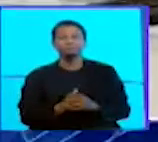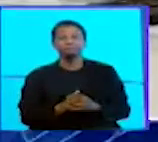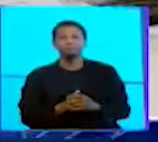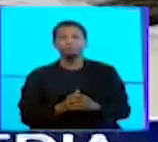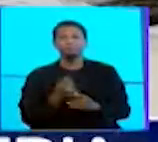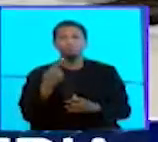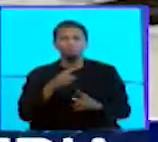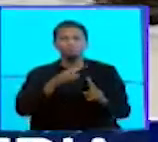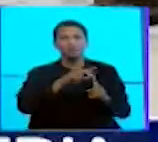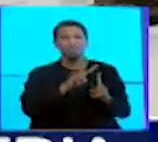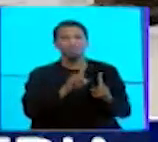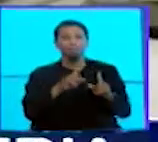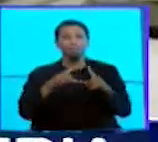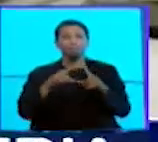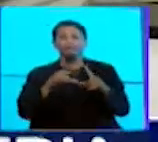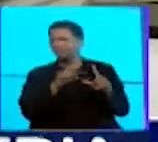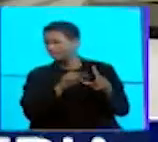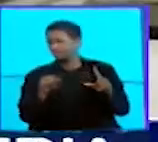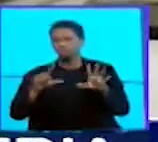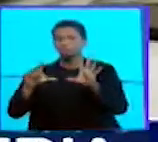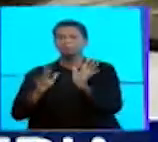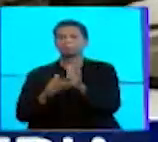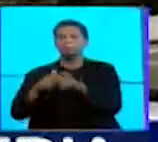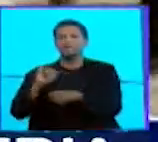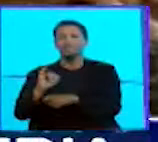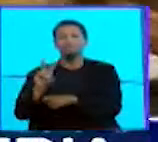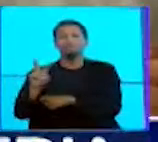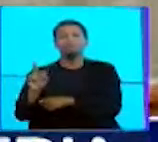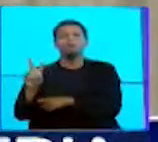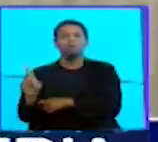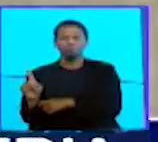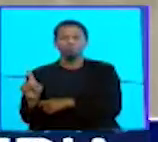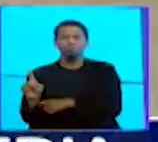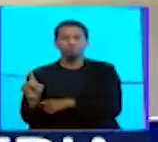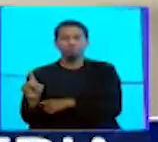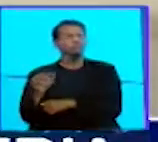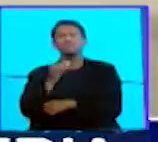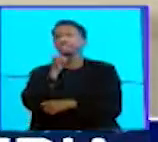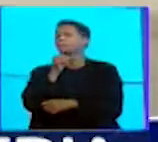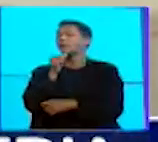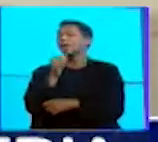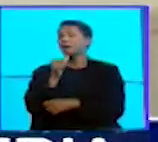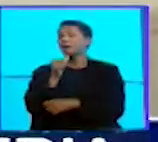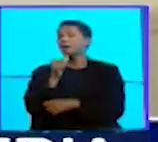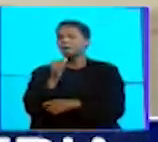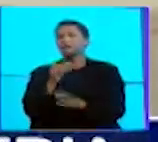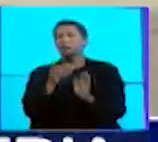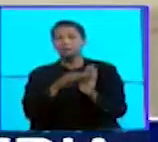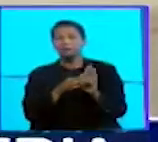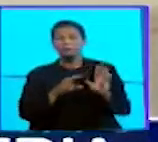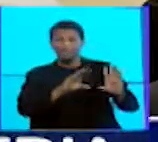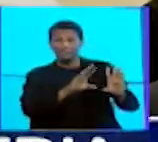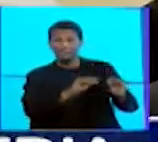21 April hingga 7 Mei 2021. Dan yang diperkenankan untuk ikut vaksinasi tahap kedua ini adalah pekerja media yang sebelumnya